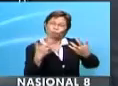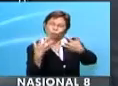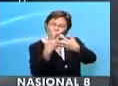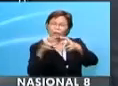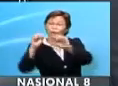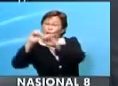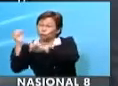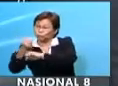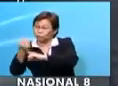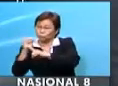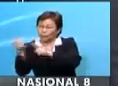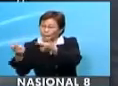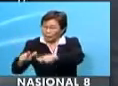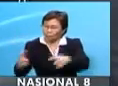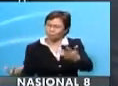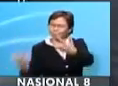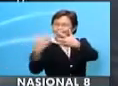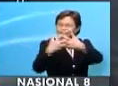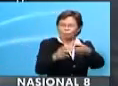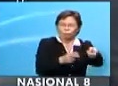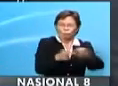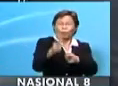situasi semasa